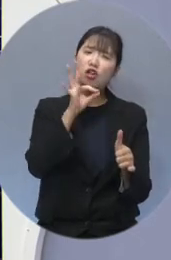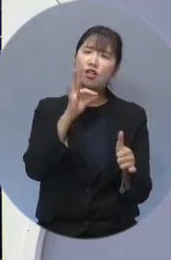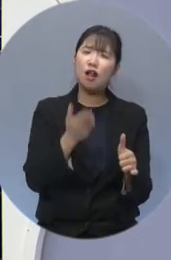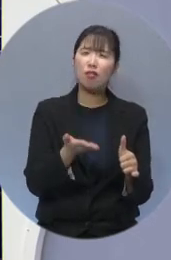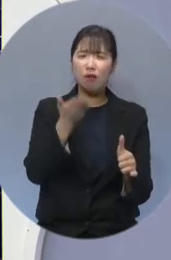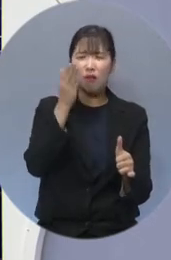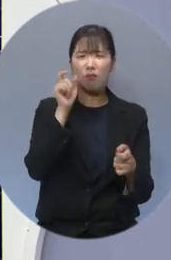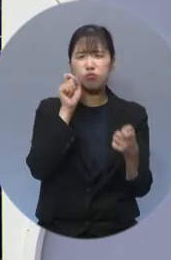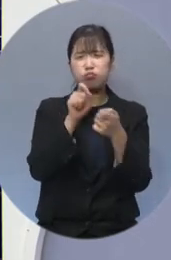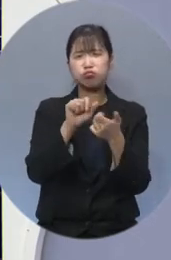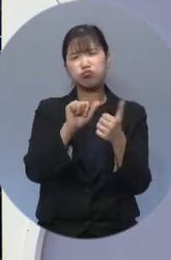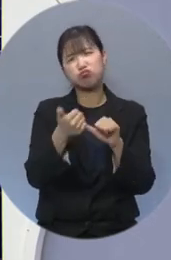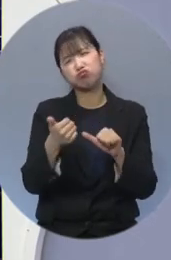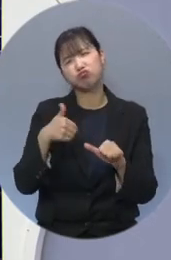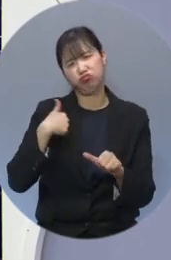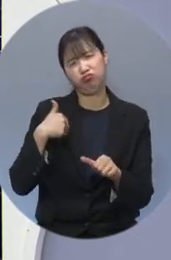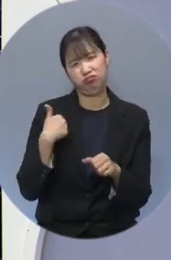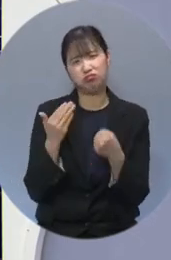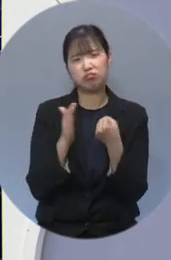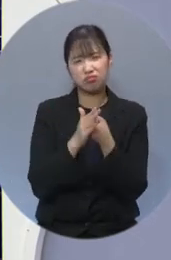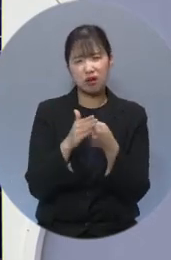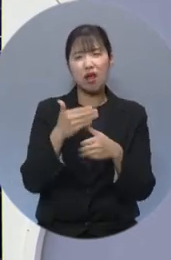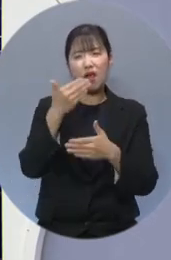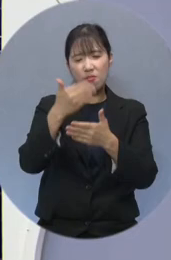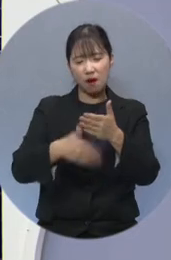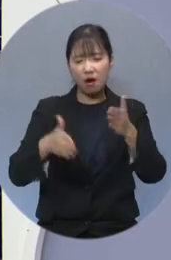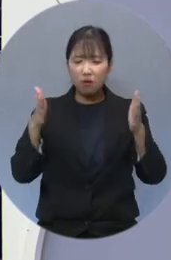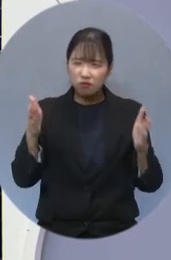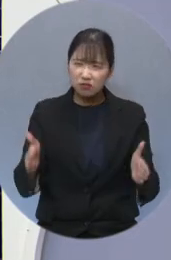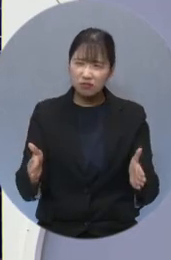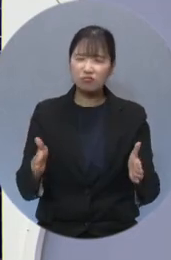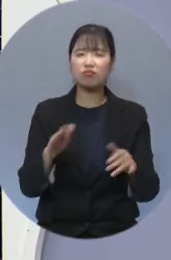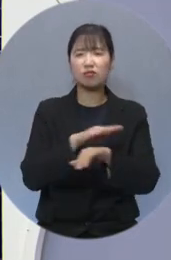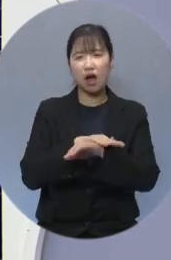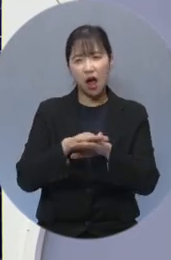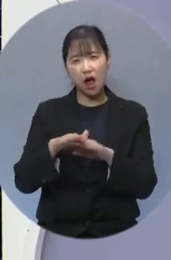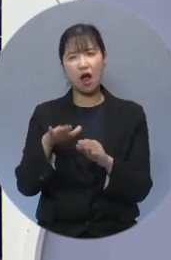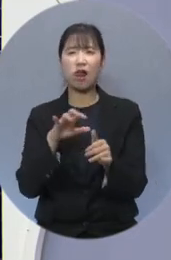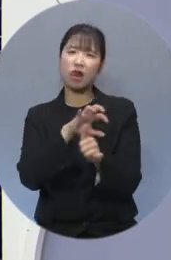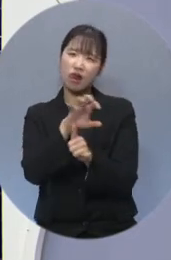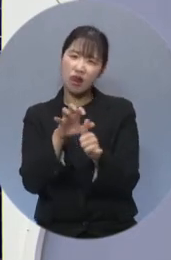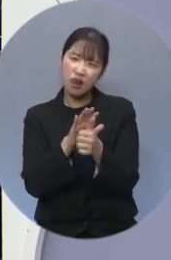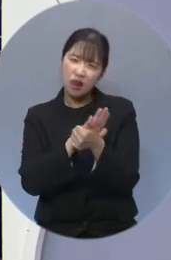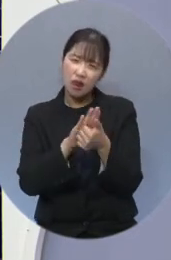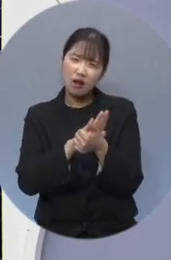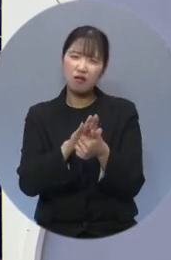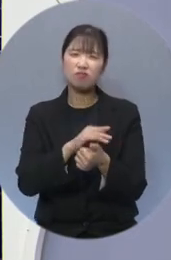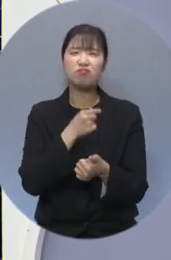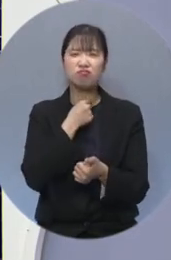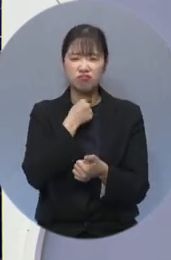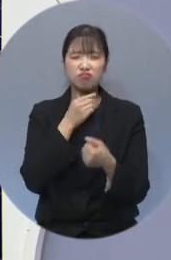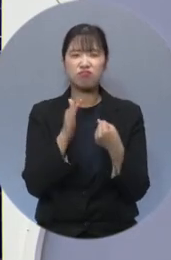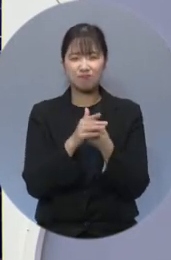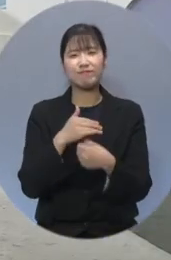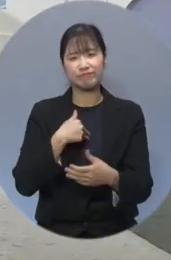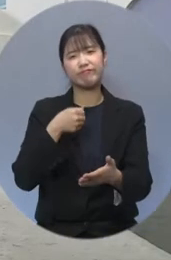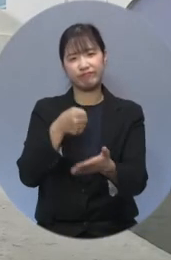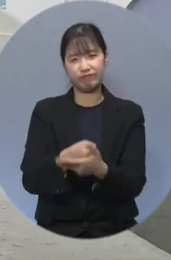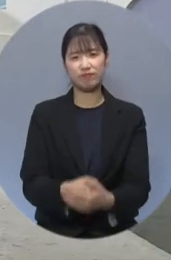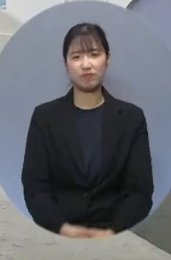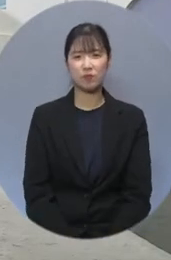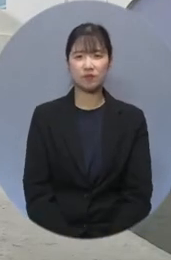얼마 못 살 것 같아서 남은 기간만이라도 잘 이렇게 케어를 하면 좋겠다 이런 생각이 들어서 결정을 했습니다. 예,